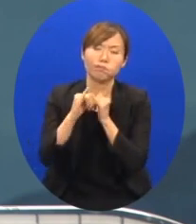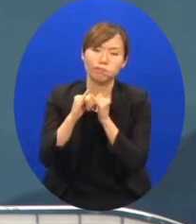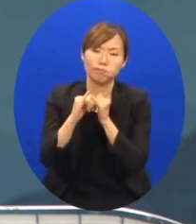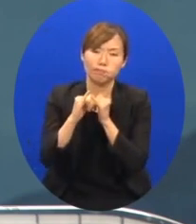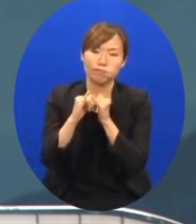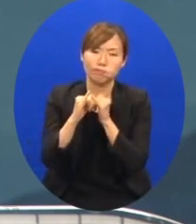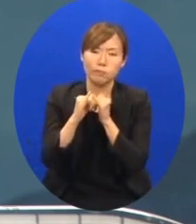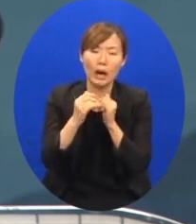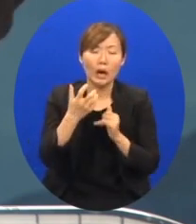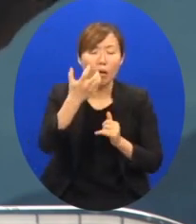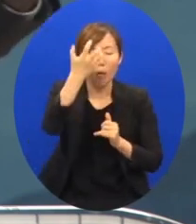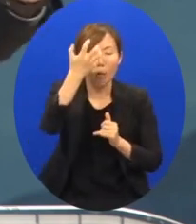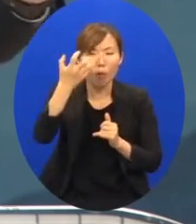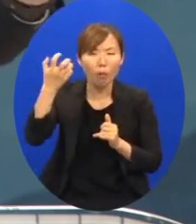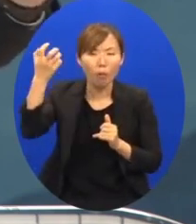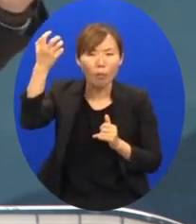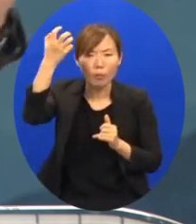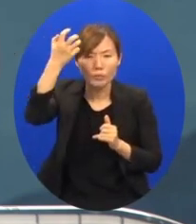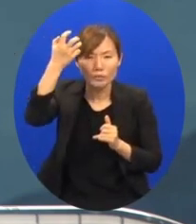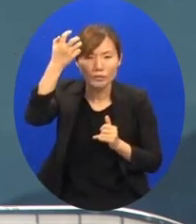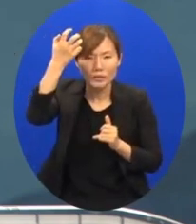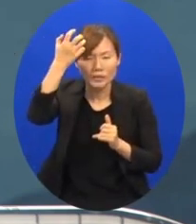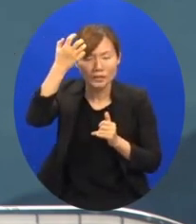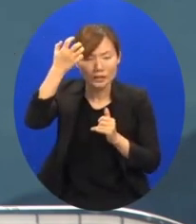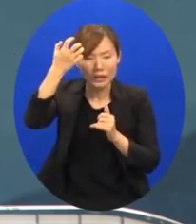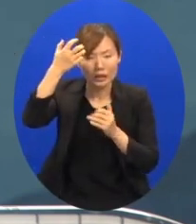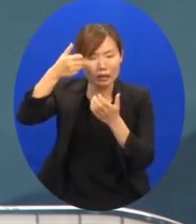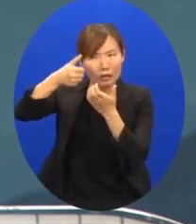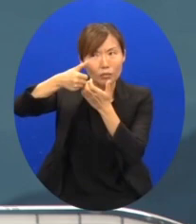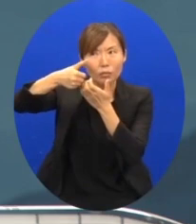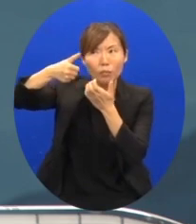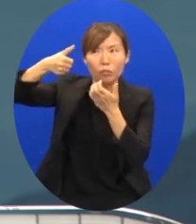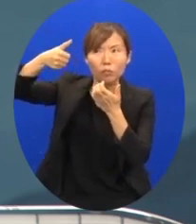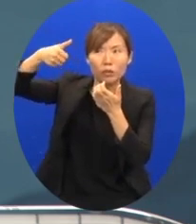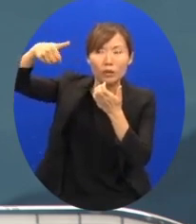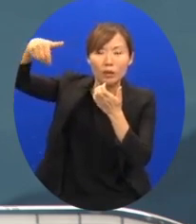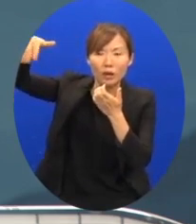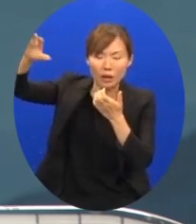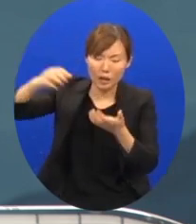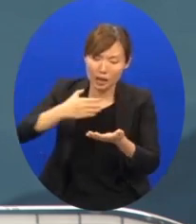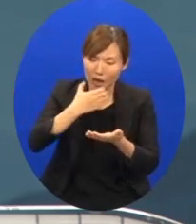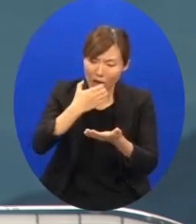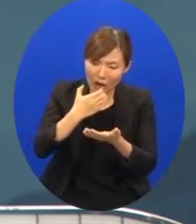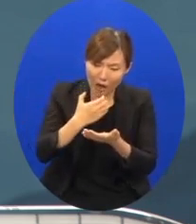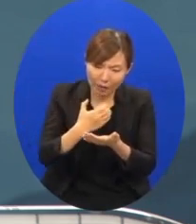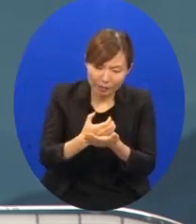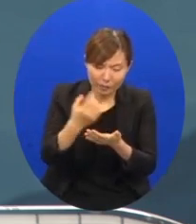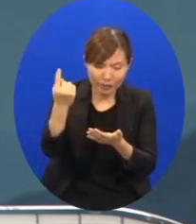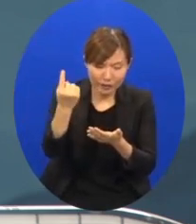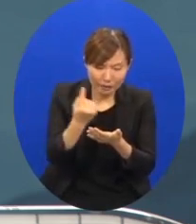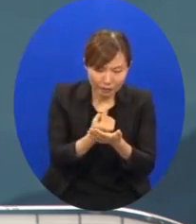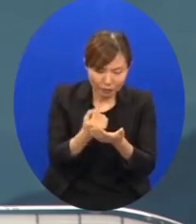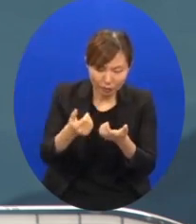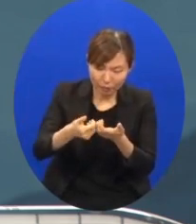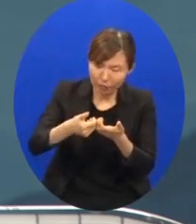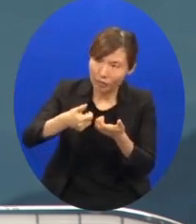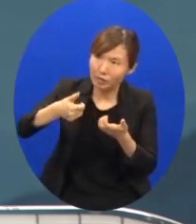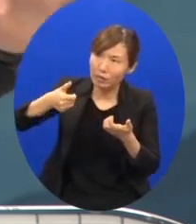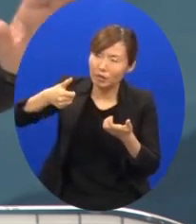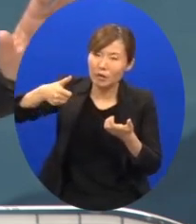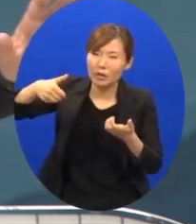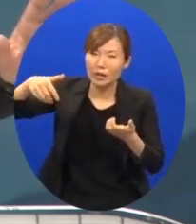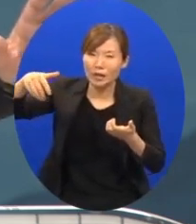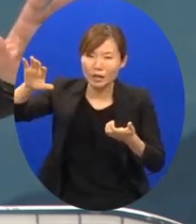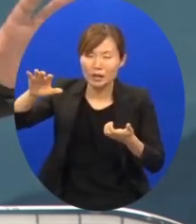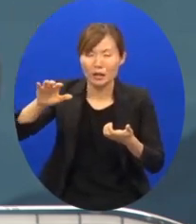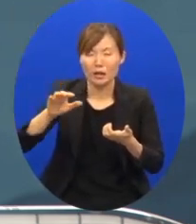영혼이 성령이 떠난다 내 속에서 성령의 감동과 성령의 임재가 떠나게 되는 끔찍한